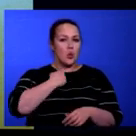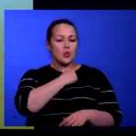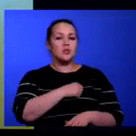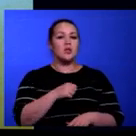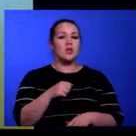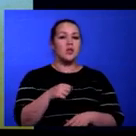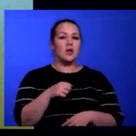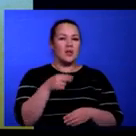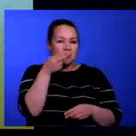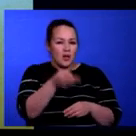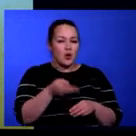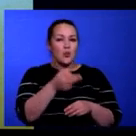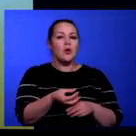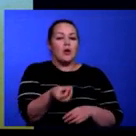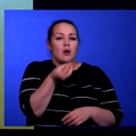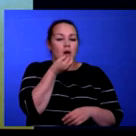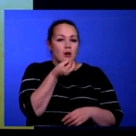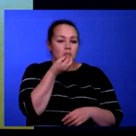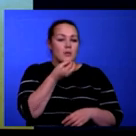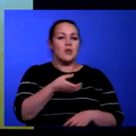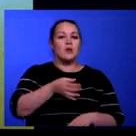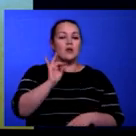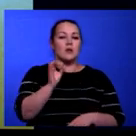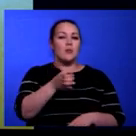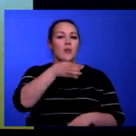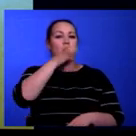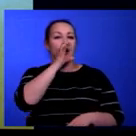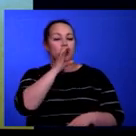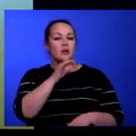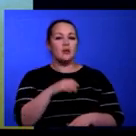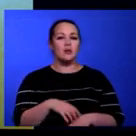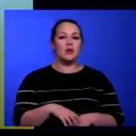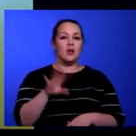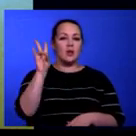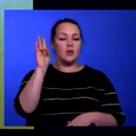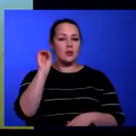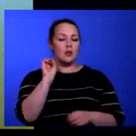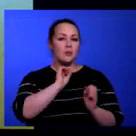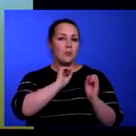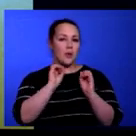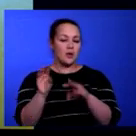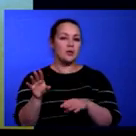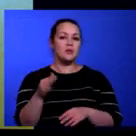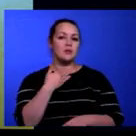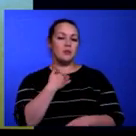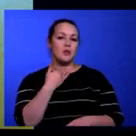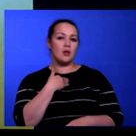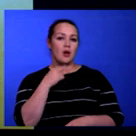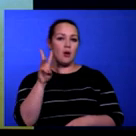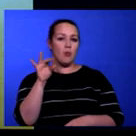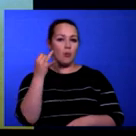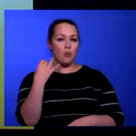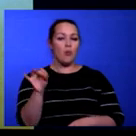и кормила я вас и поила я вас не покиньте меня в мой последний час